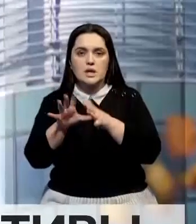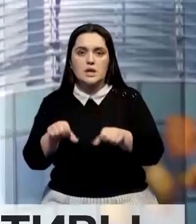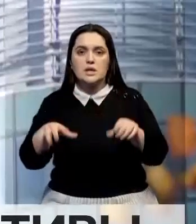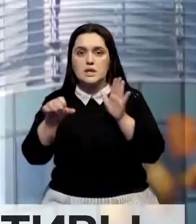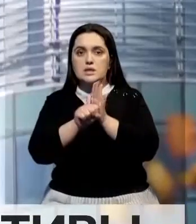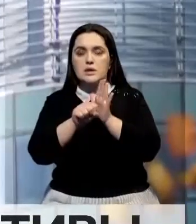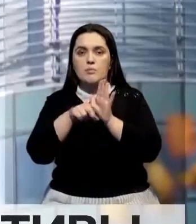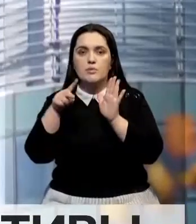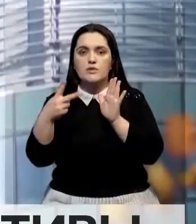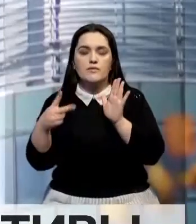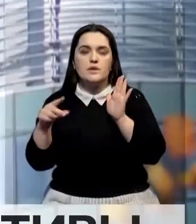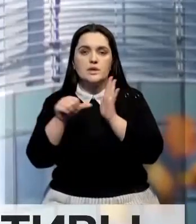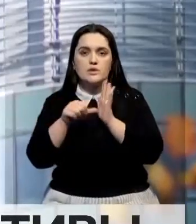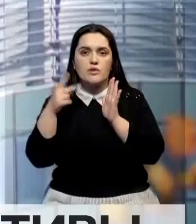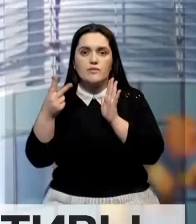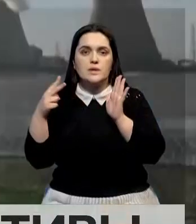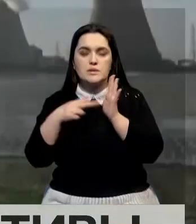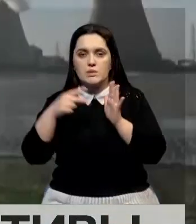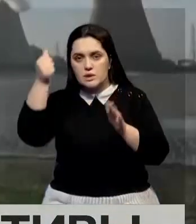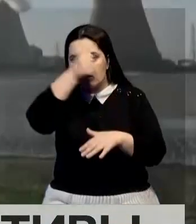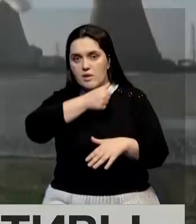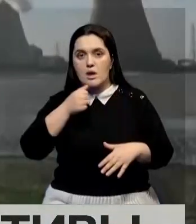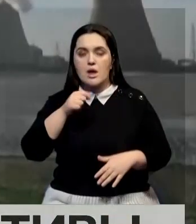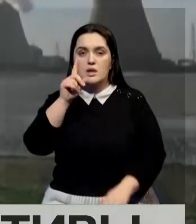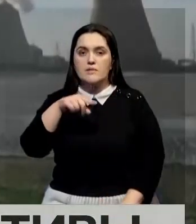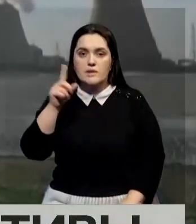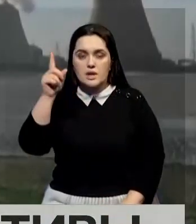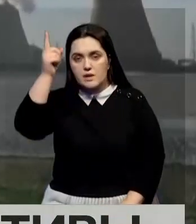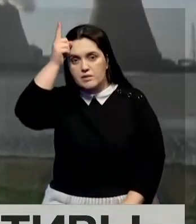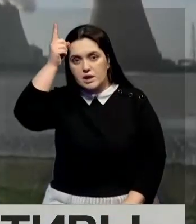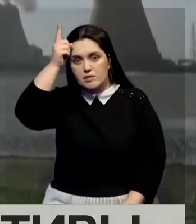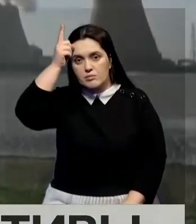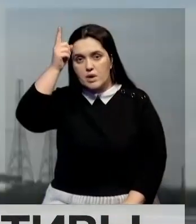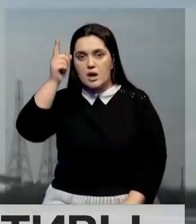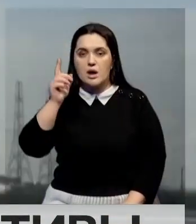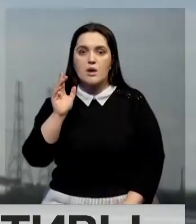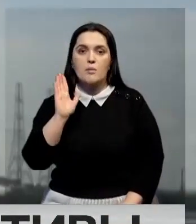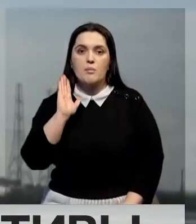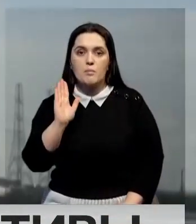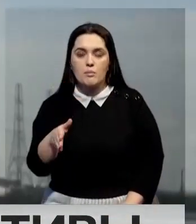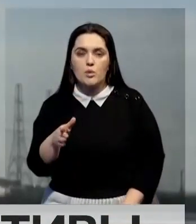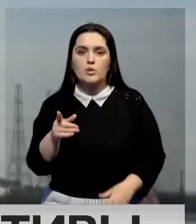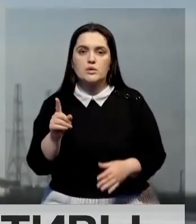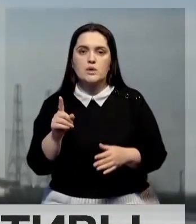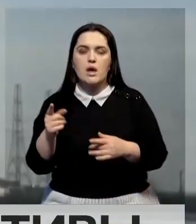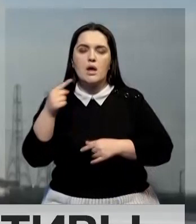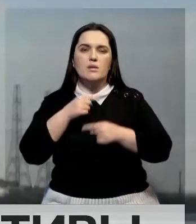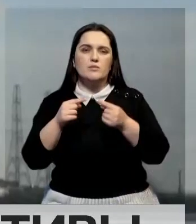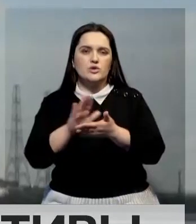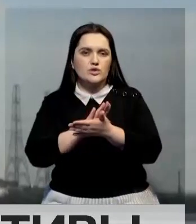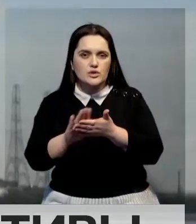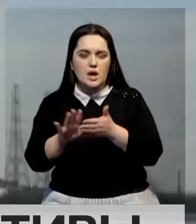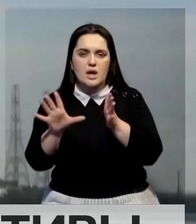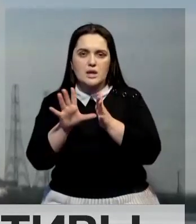дефицитом электроэнергии зимой 26-27 годов. Тем временем Норвегия и Германия смотрят в сторону